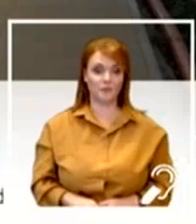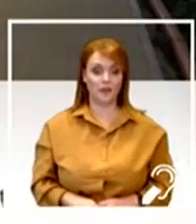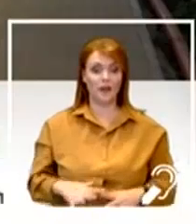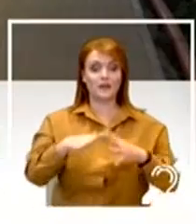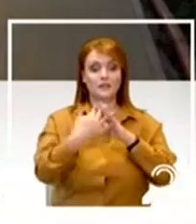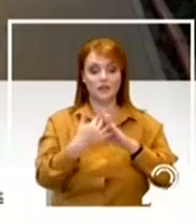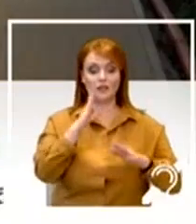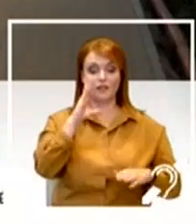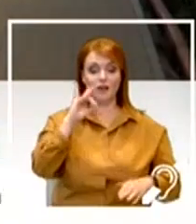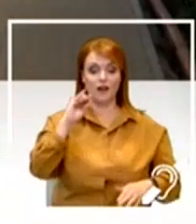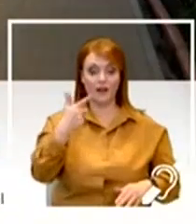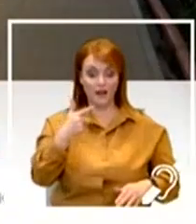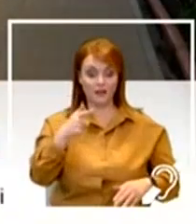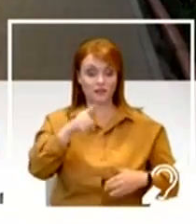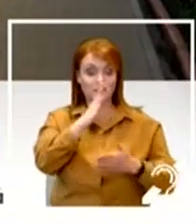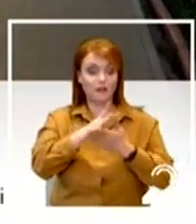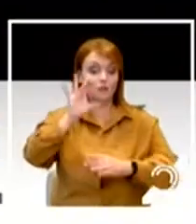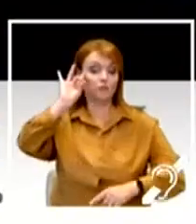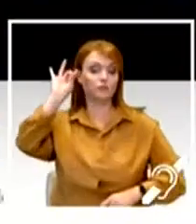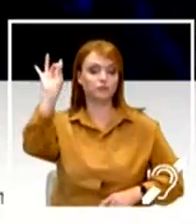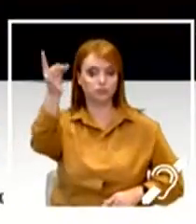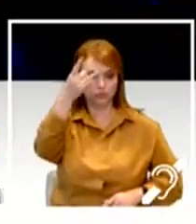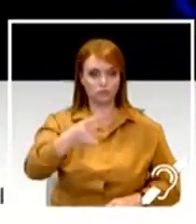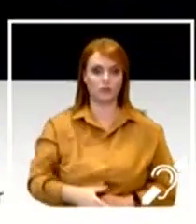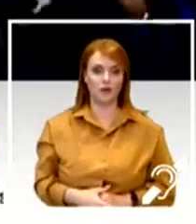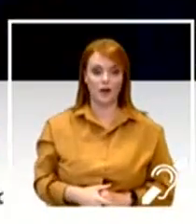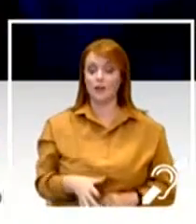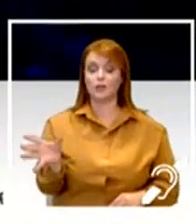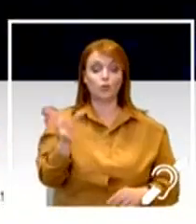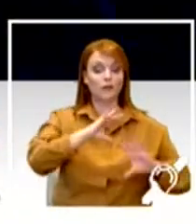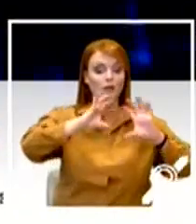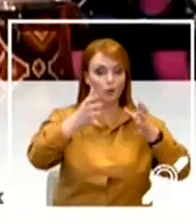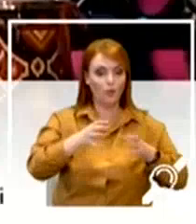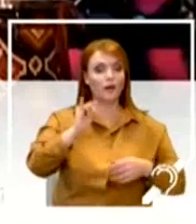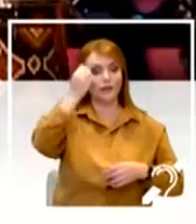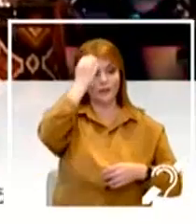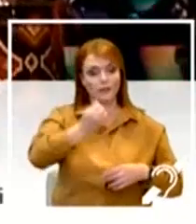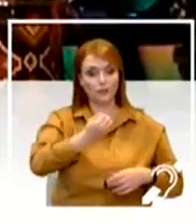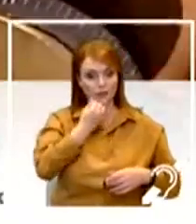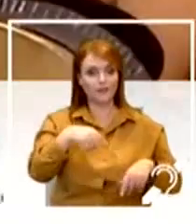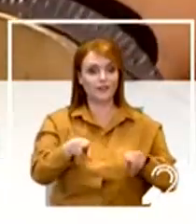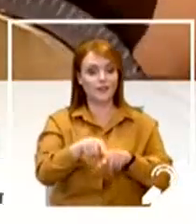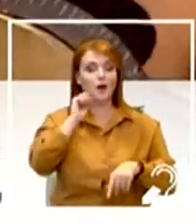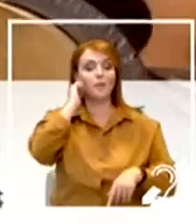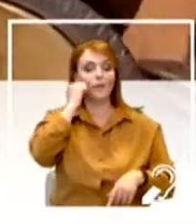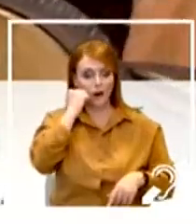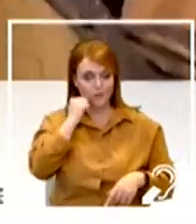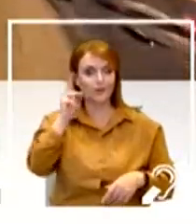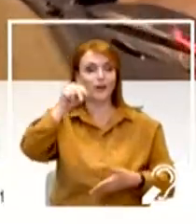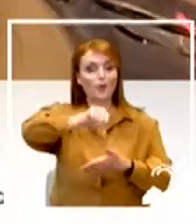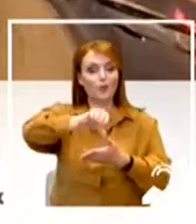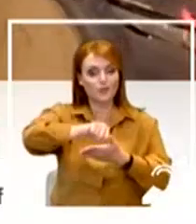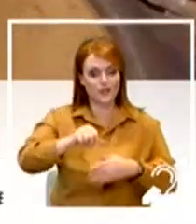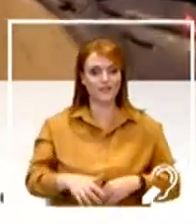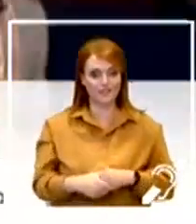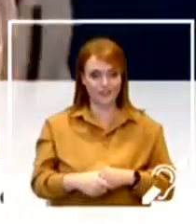devenit cunoscut în lumea întreagă și datorită cântecului Bunica Bate Doba, care s-a auzit pe scena Eurovision, iar bunica originară